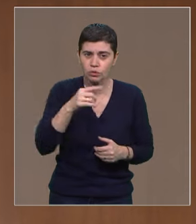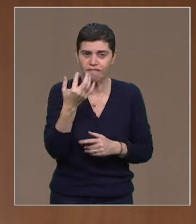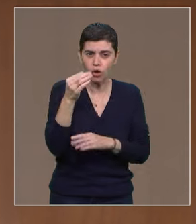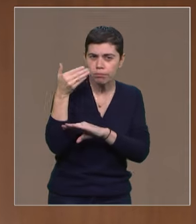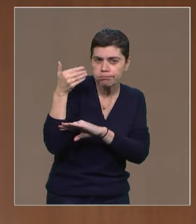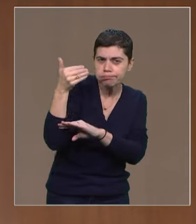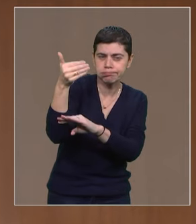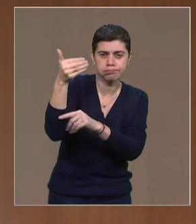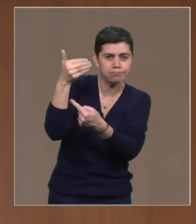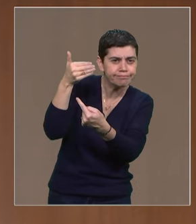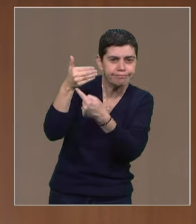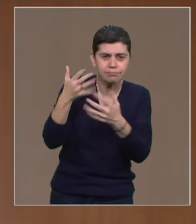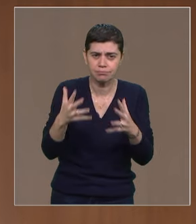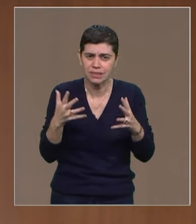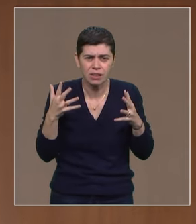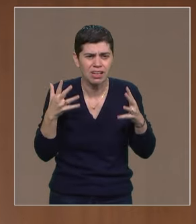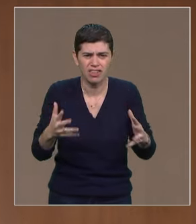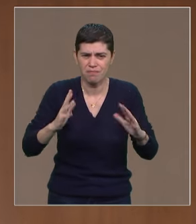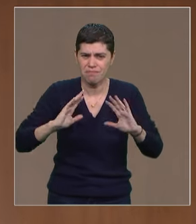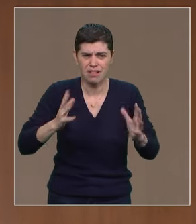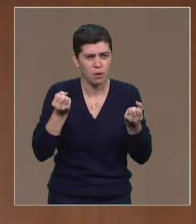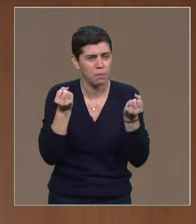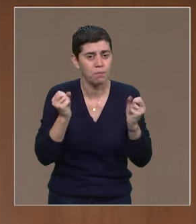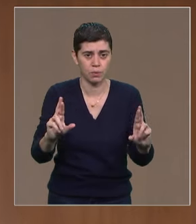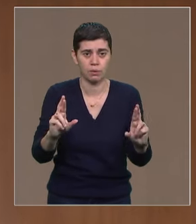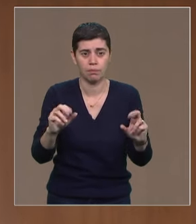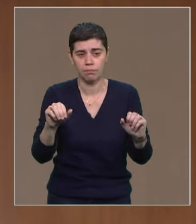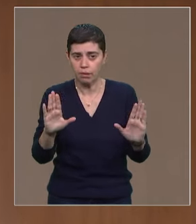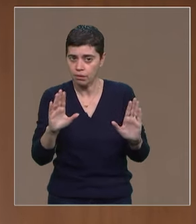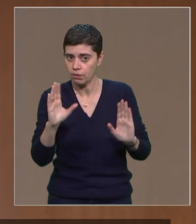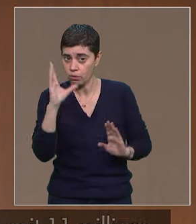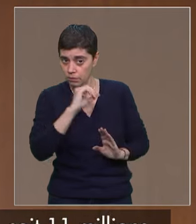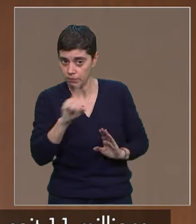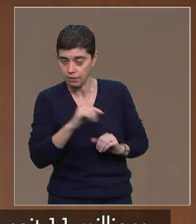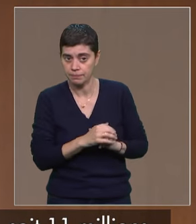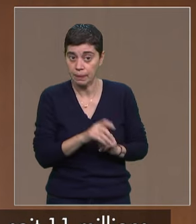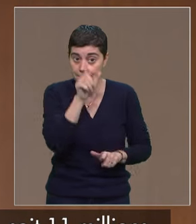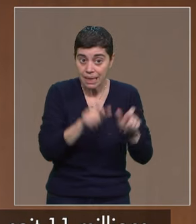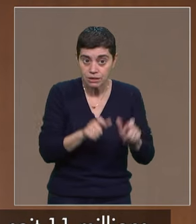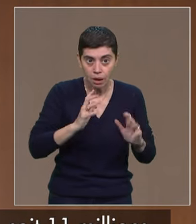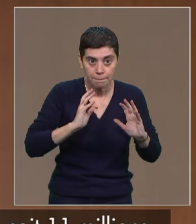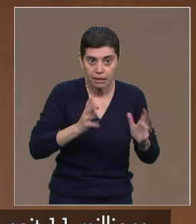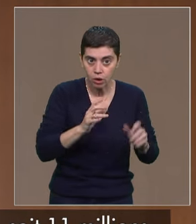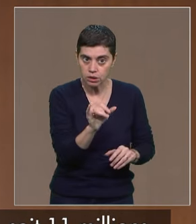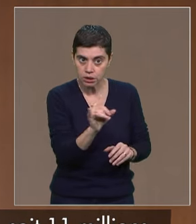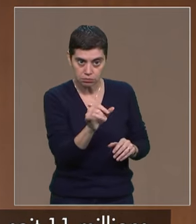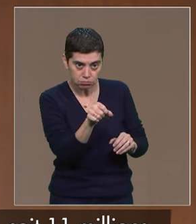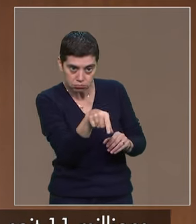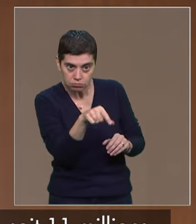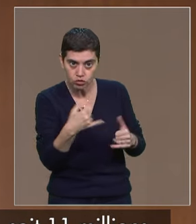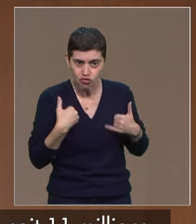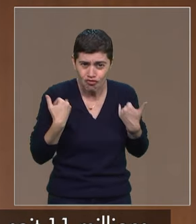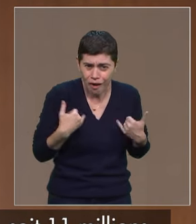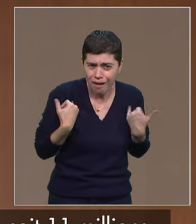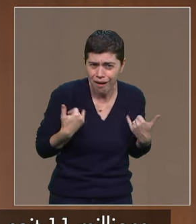engagée, fondamentalement engagée et bénévole, nous ne devons pas oublier que nombreux de nos bénévoles sont des jeunes, des très,